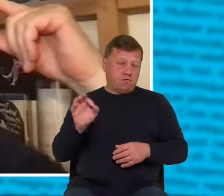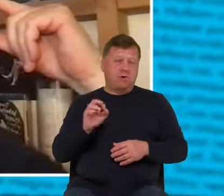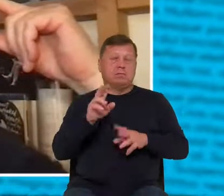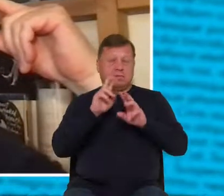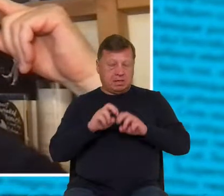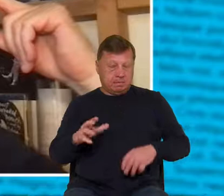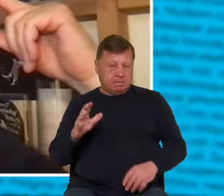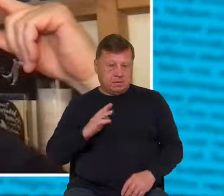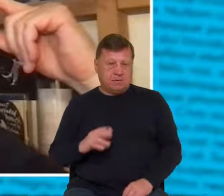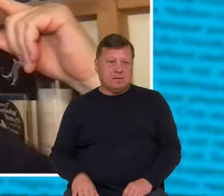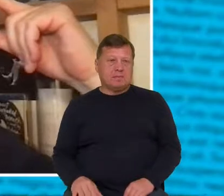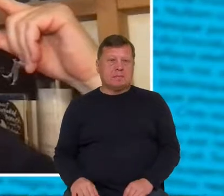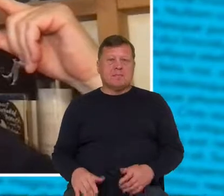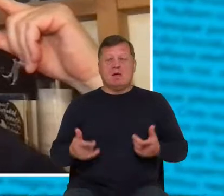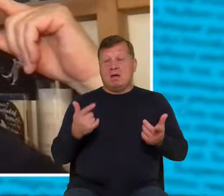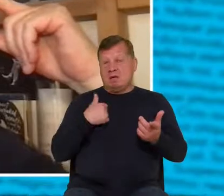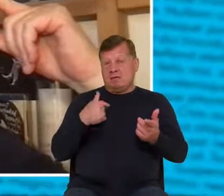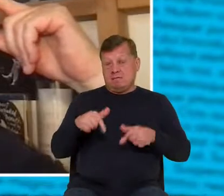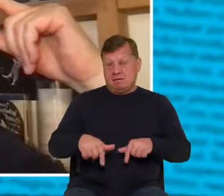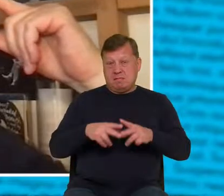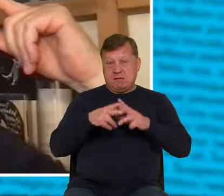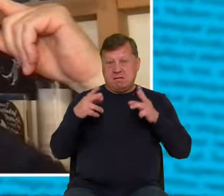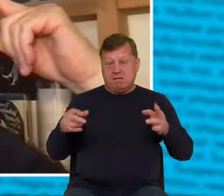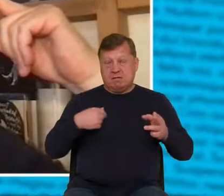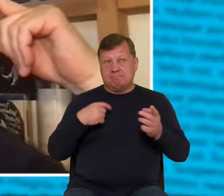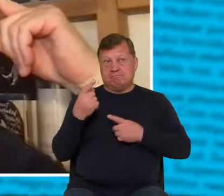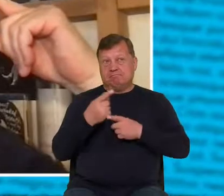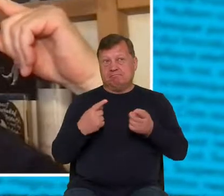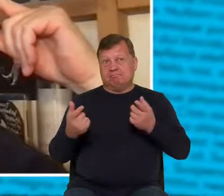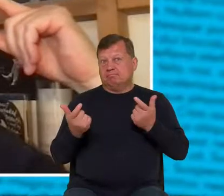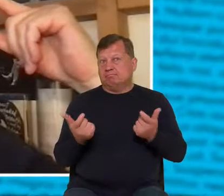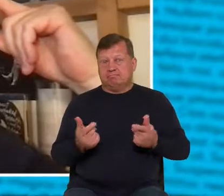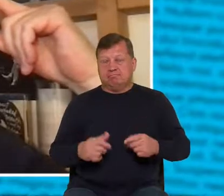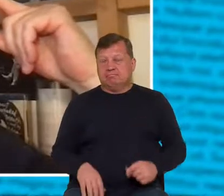tych konkretnych czasach, kiedy wydaje mi się, że